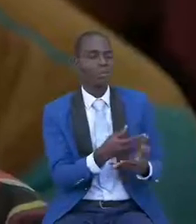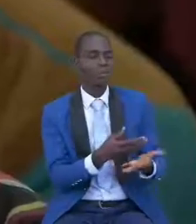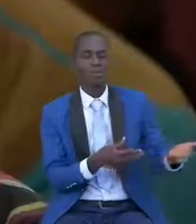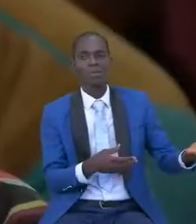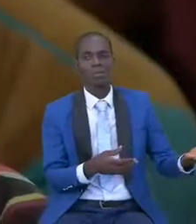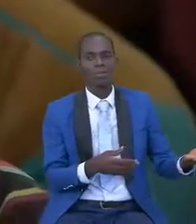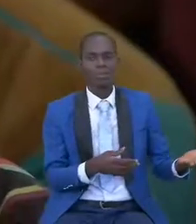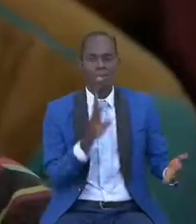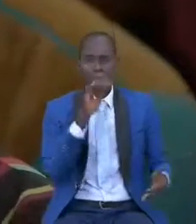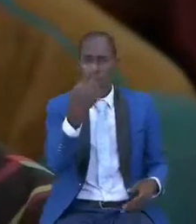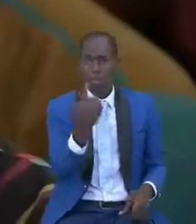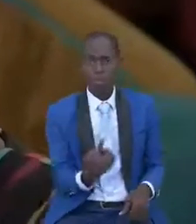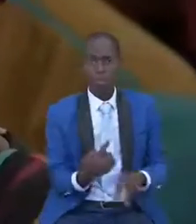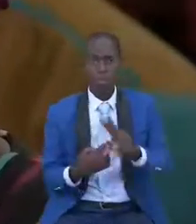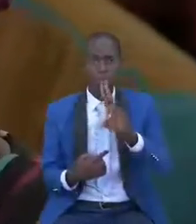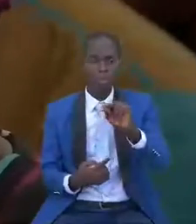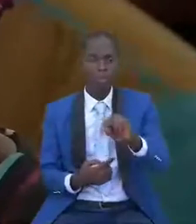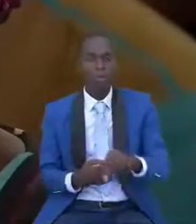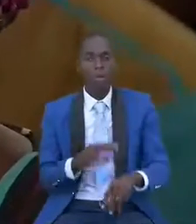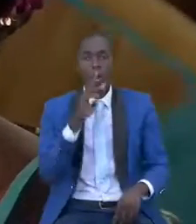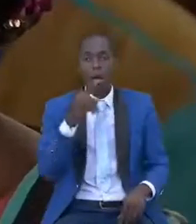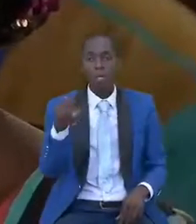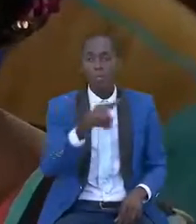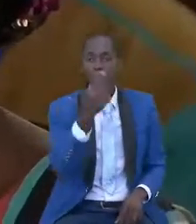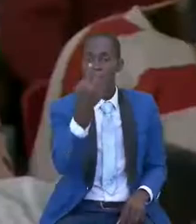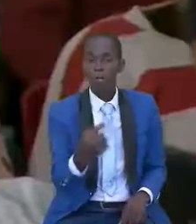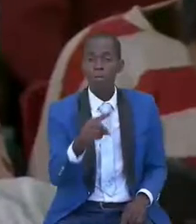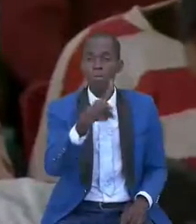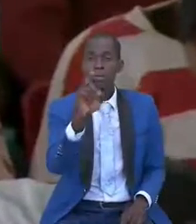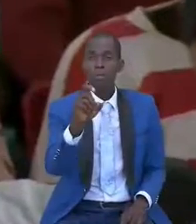Est-ce que tu es seul? J'ai dit, est-ce que tu es seul?